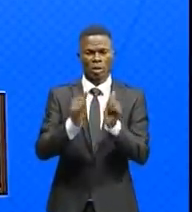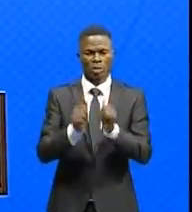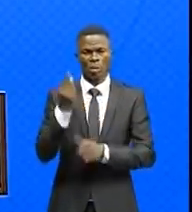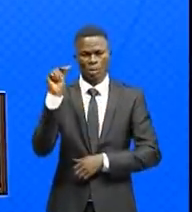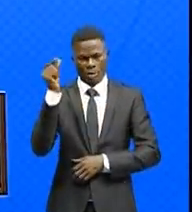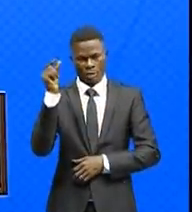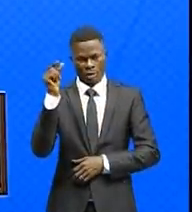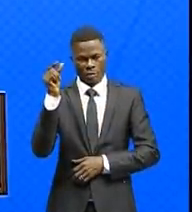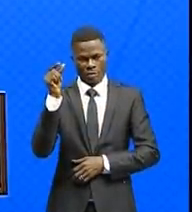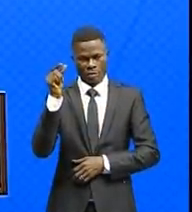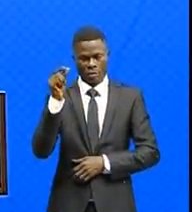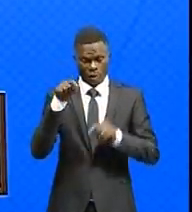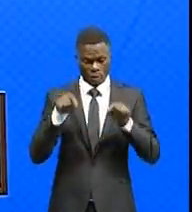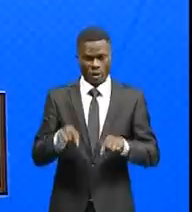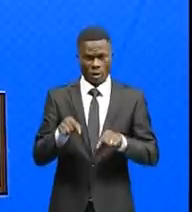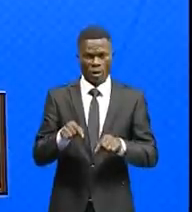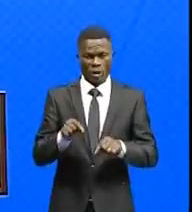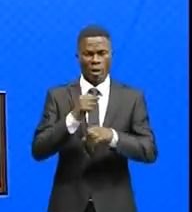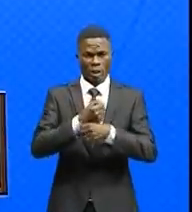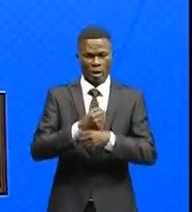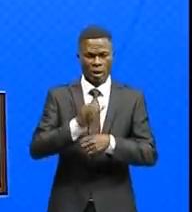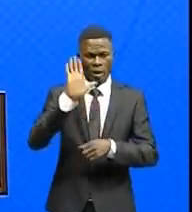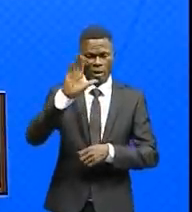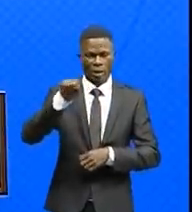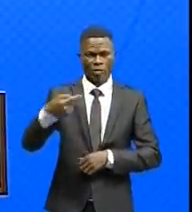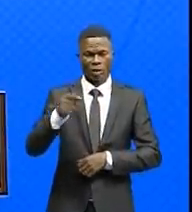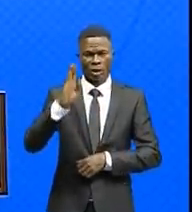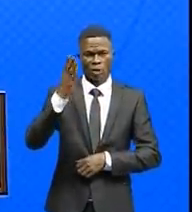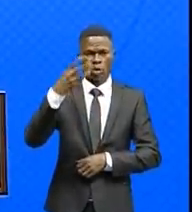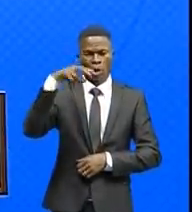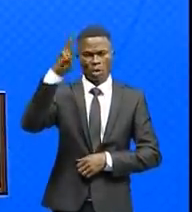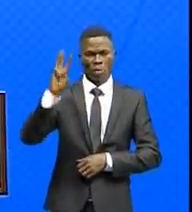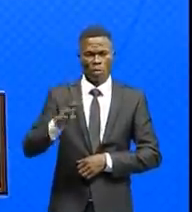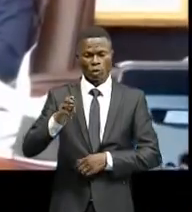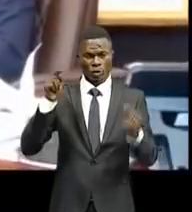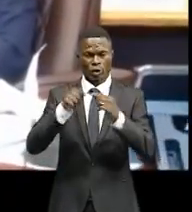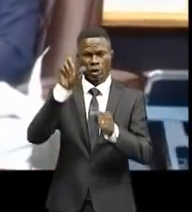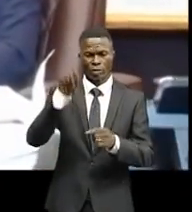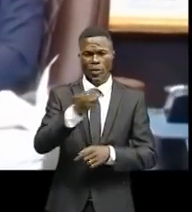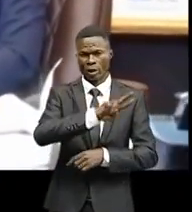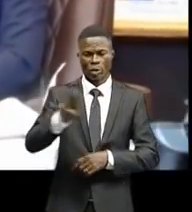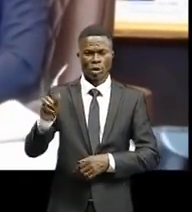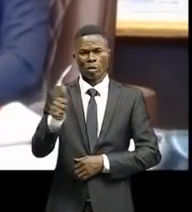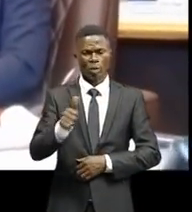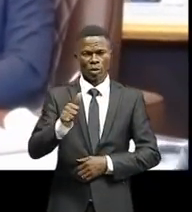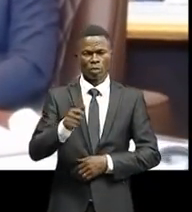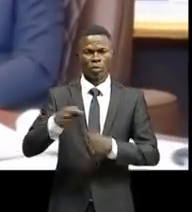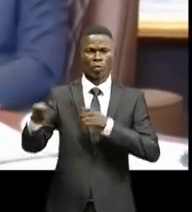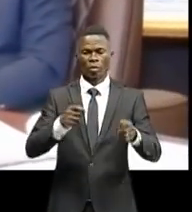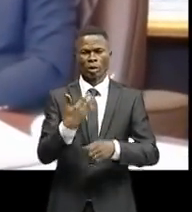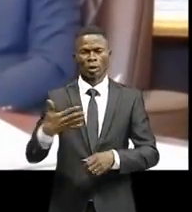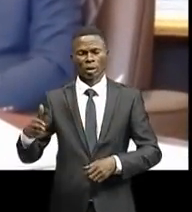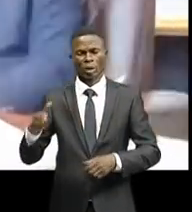miniers et est à ces jours établie à 5,3% à fin 2021. Le marché de biens